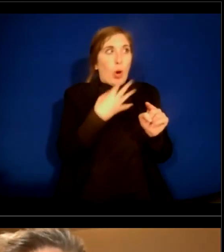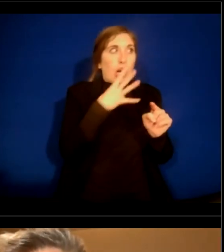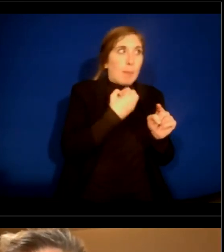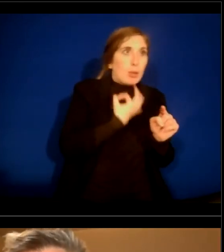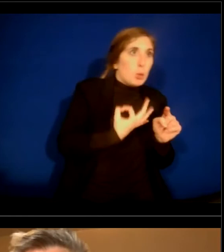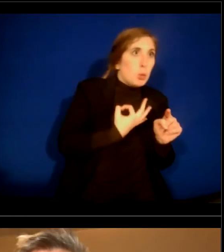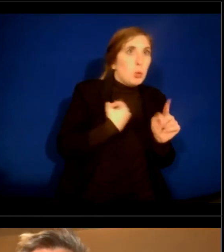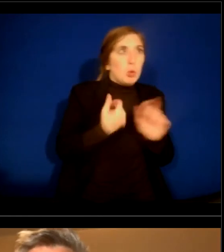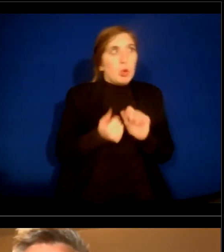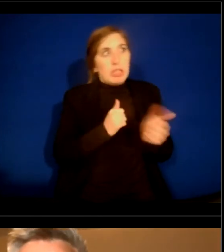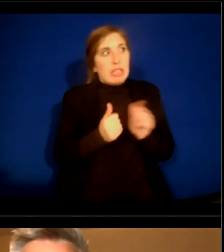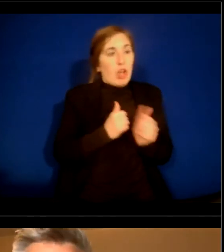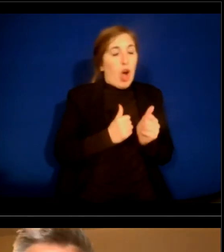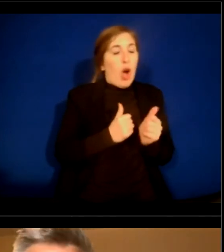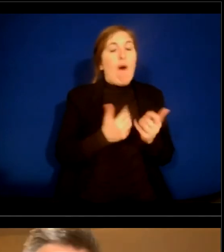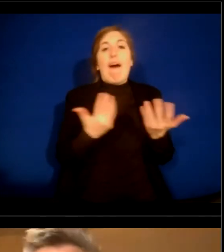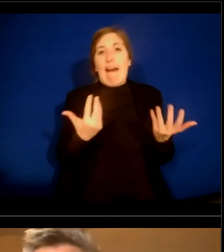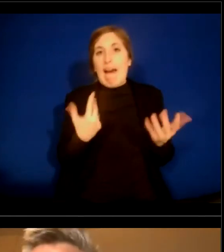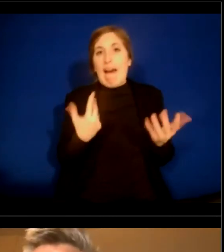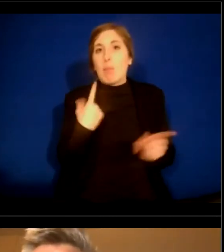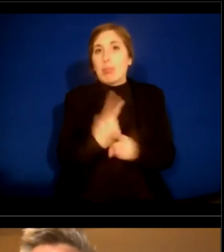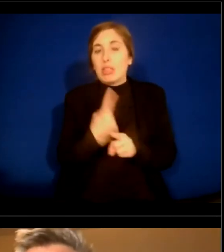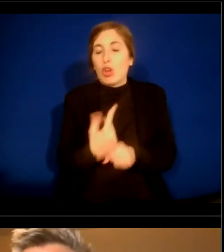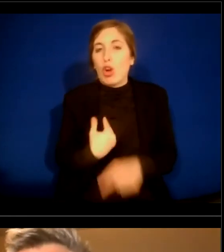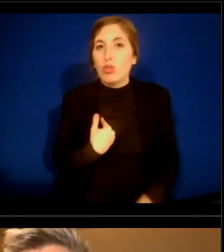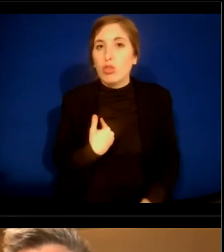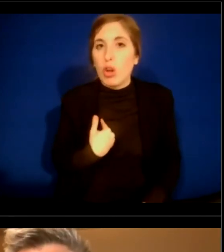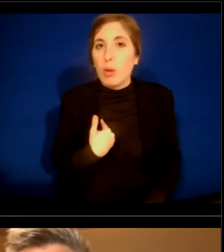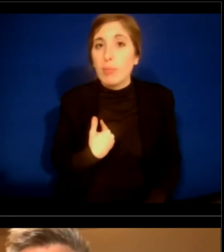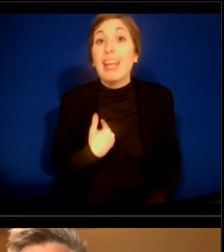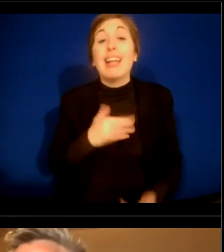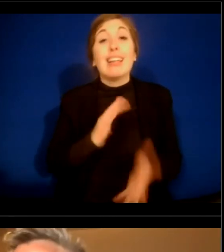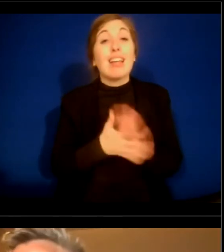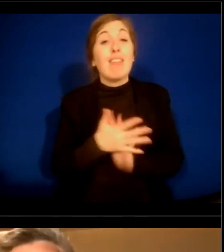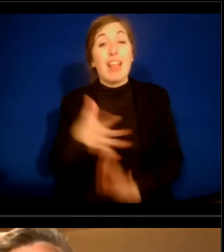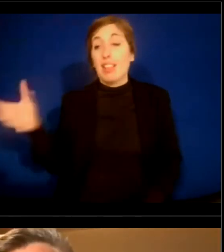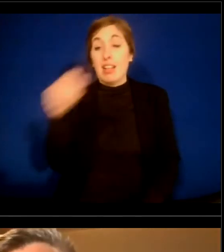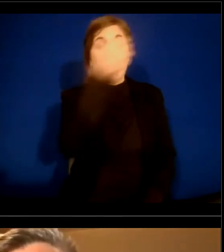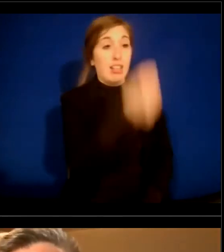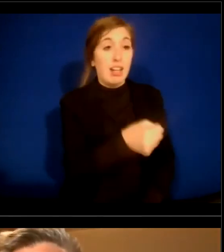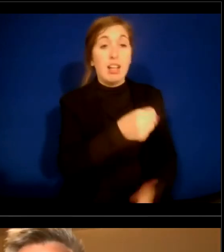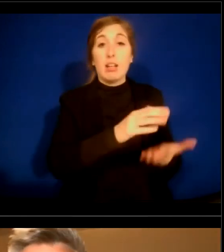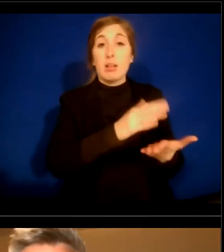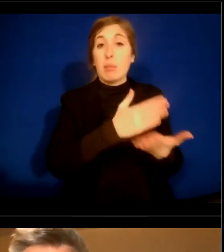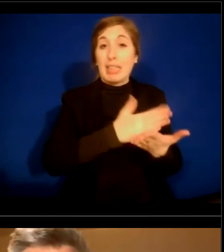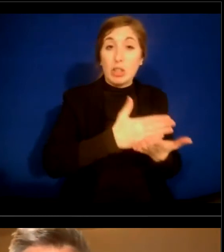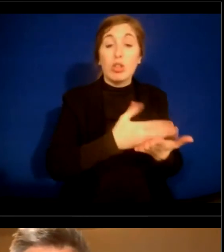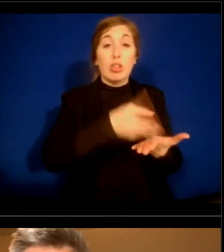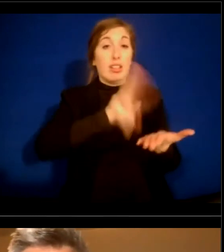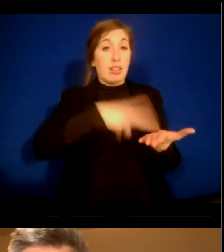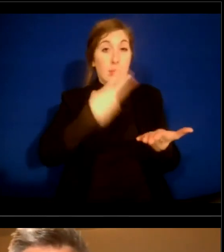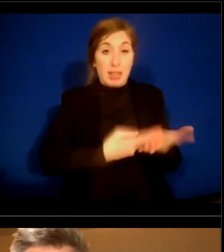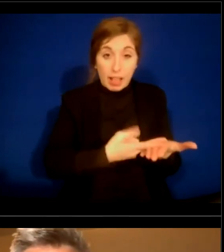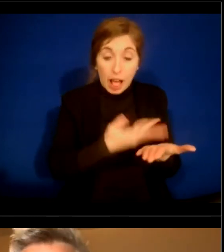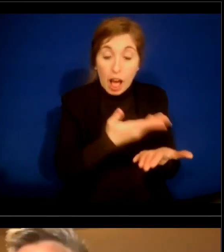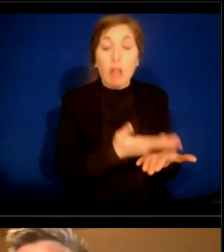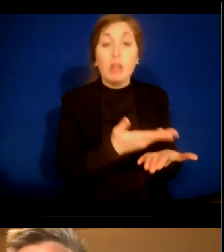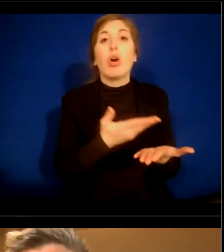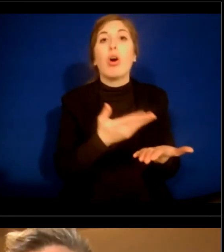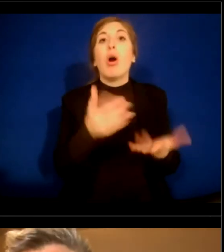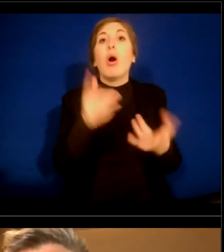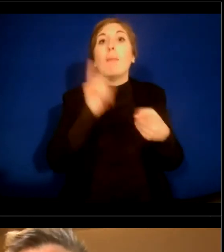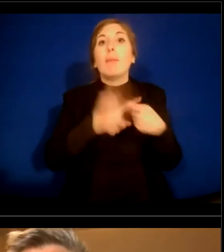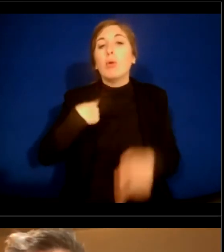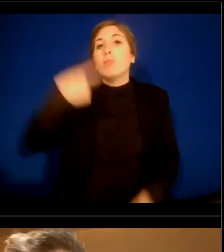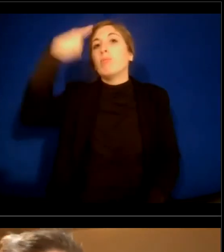poi questa volontà va naturalmente governata perché poi si ha, come dire, siano